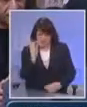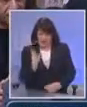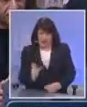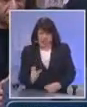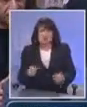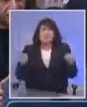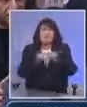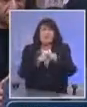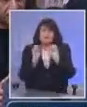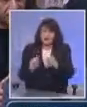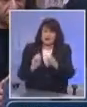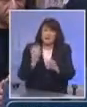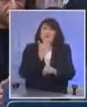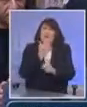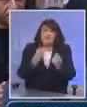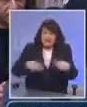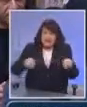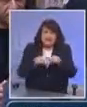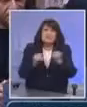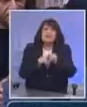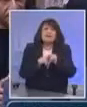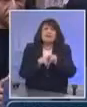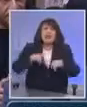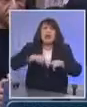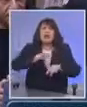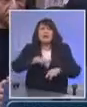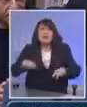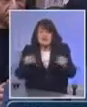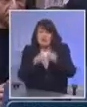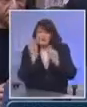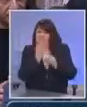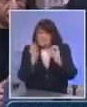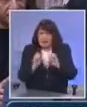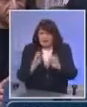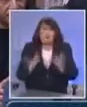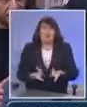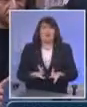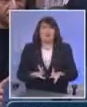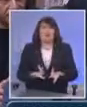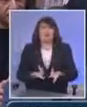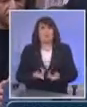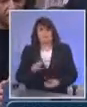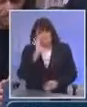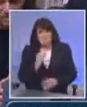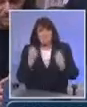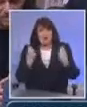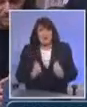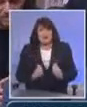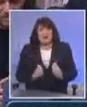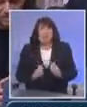ελληνικά, θα τους βάλετε σε τάξεις μαζί με Ελληνόπουλα να κάνουν μάθημα? Είναι πραγματικά